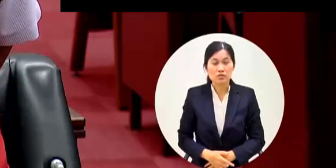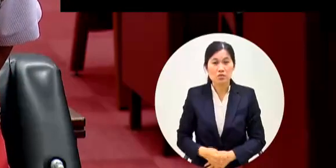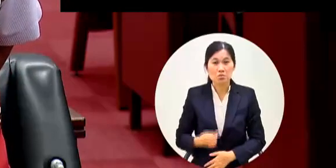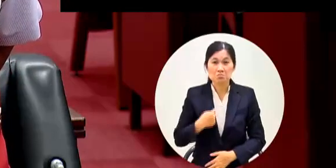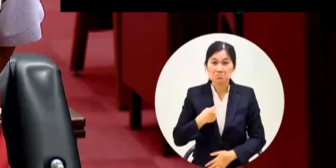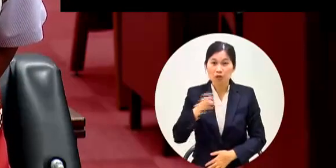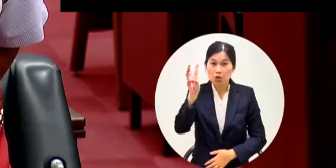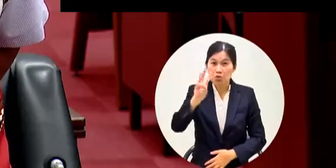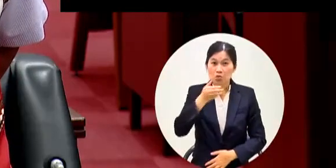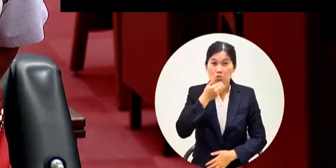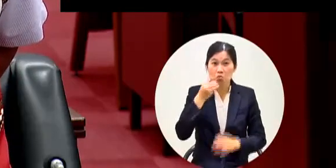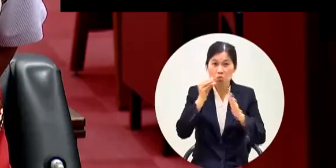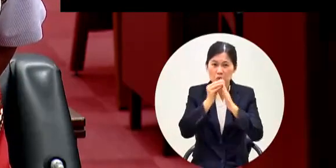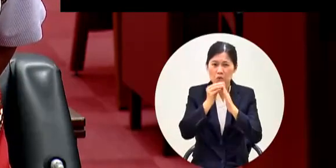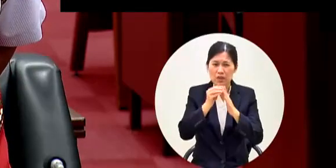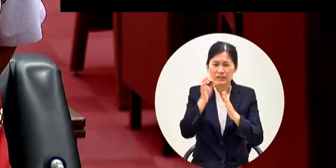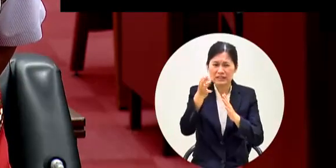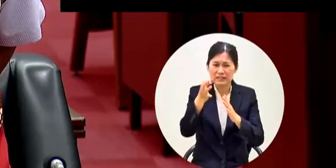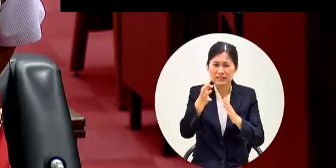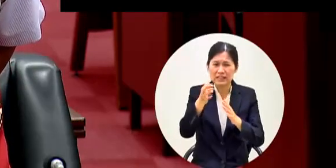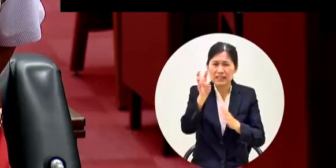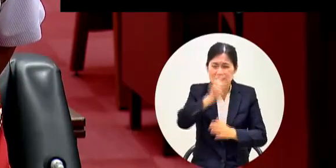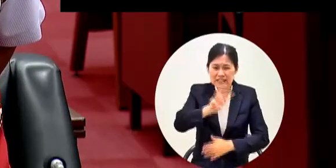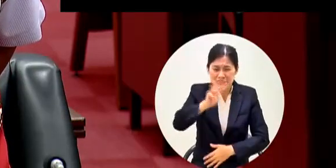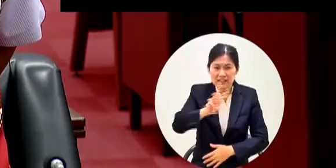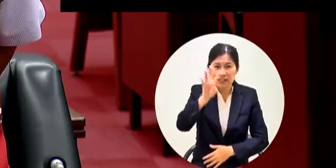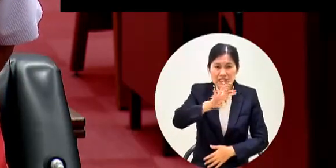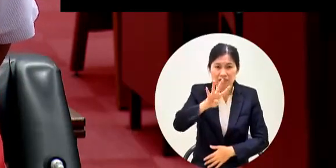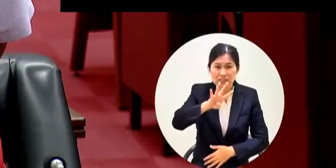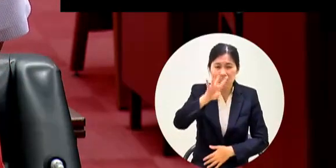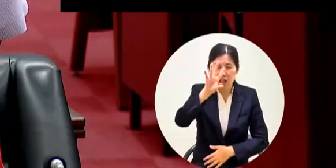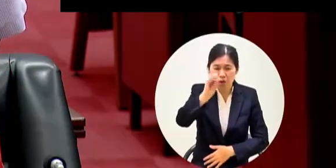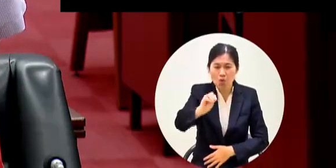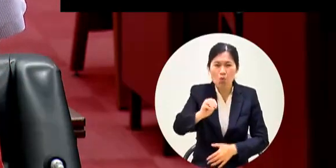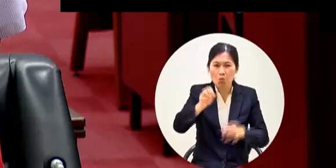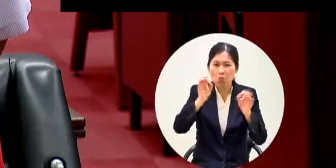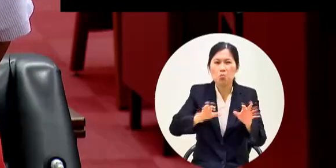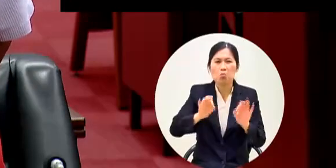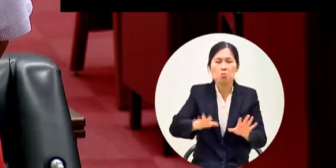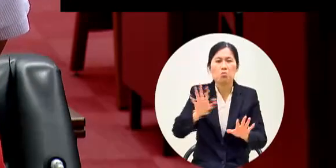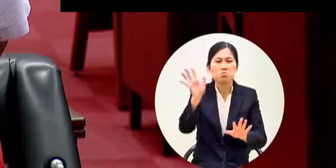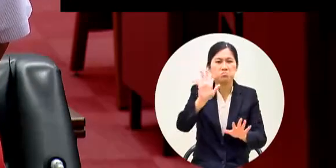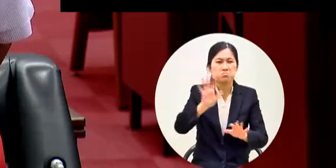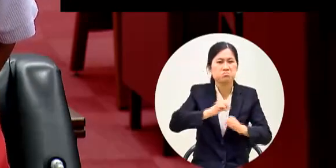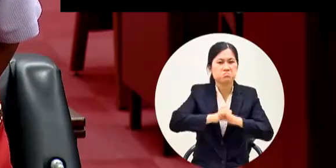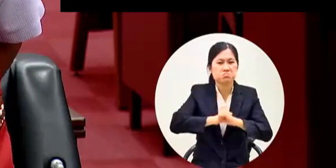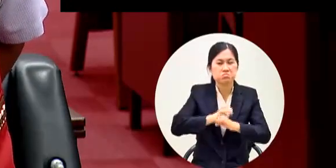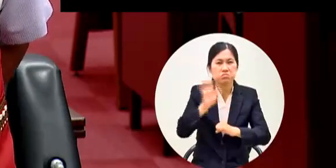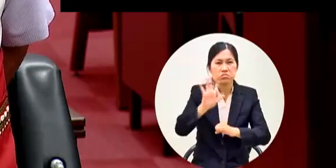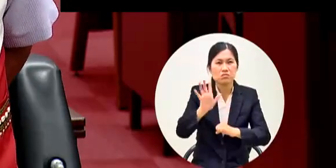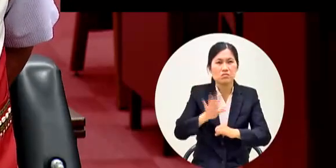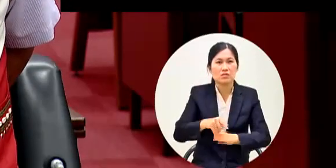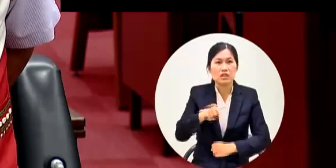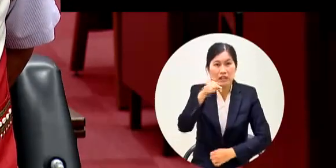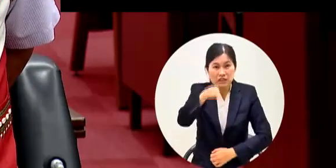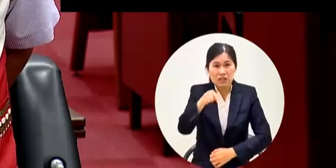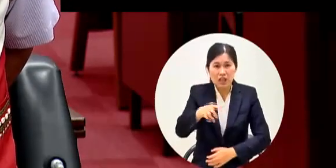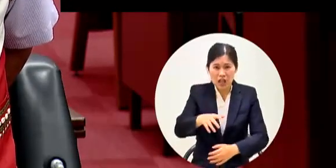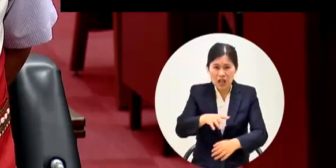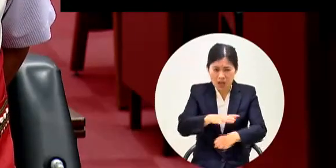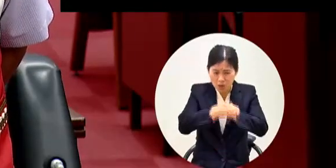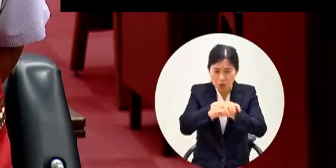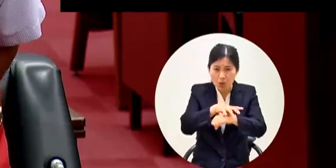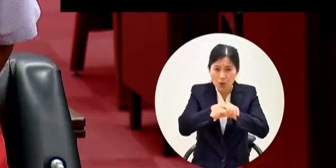人也伤亡的时候，到底是区公所还是水利局还是河川局？河川局是他们是主管机